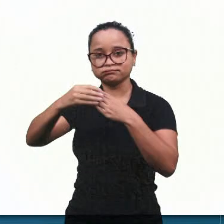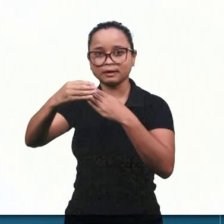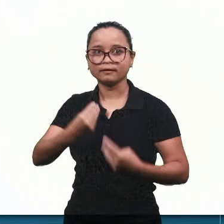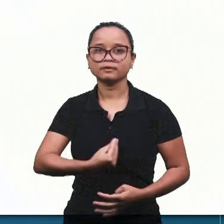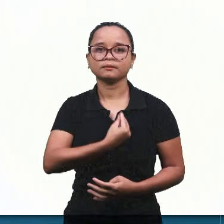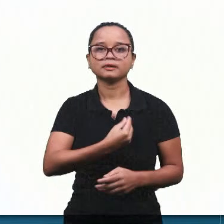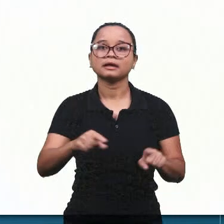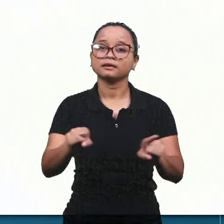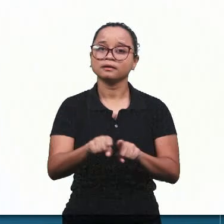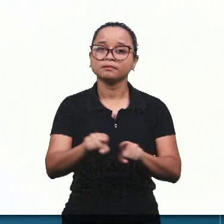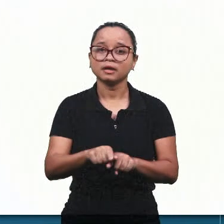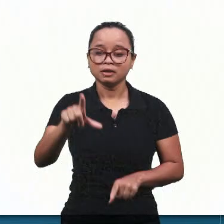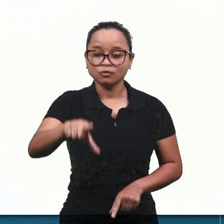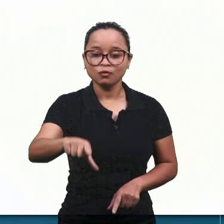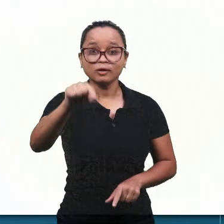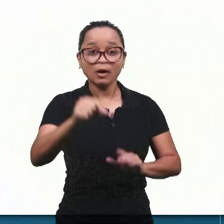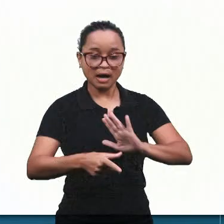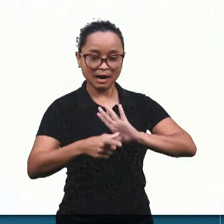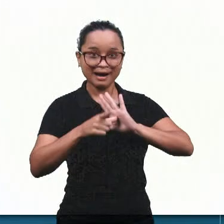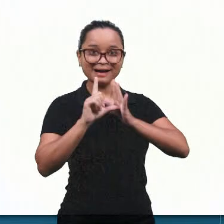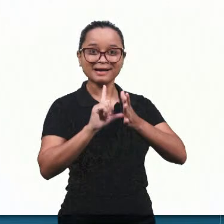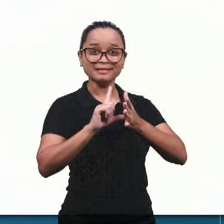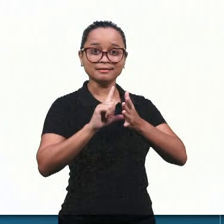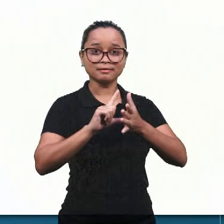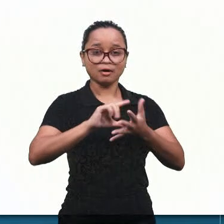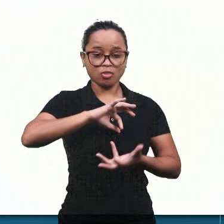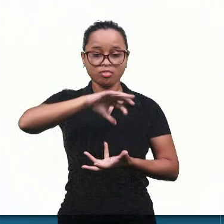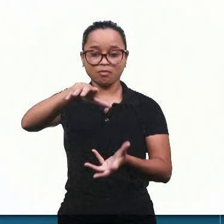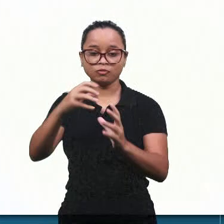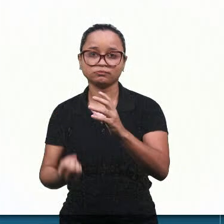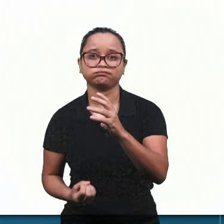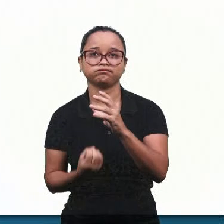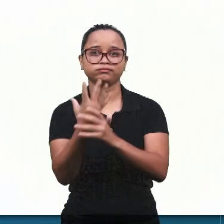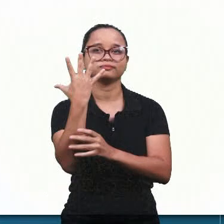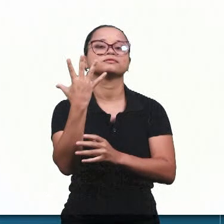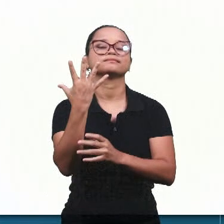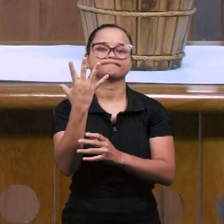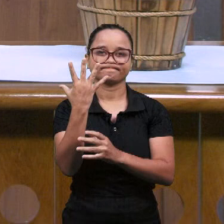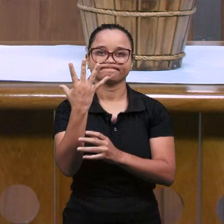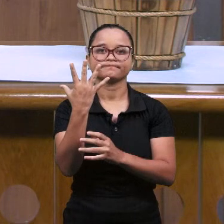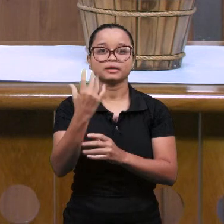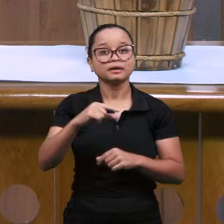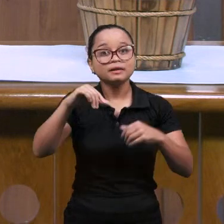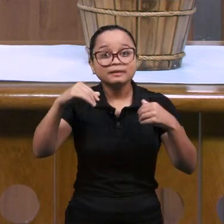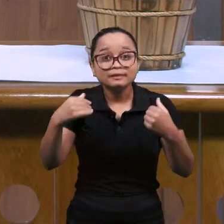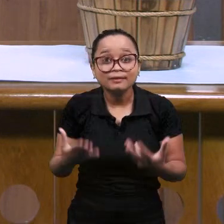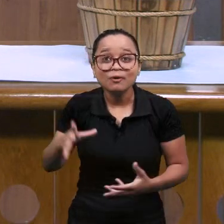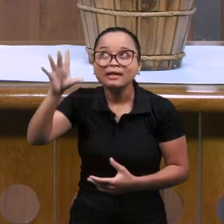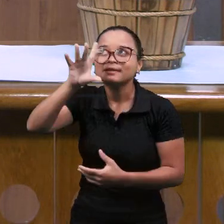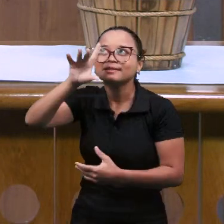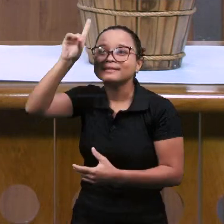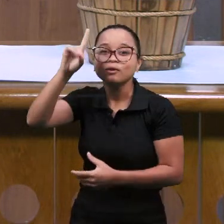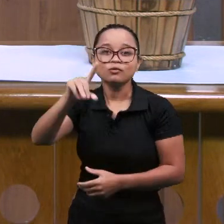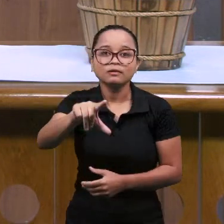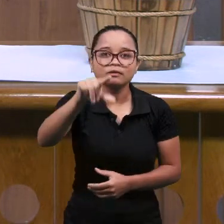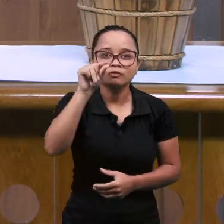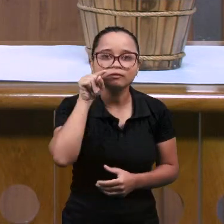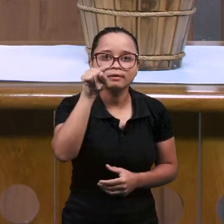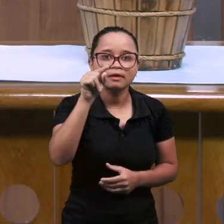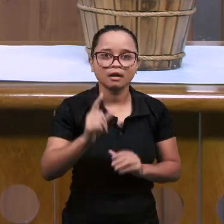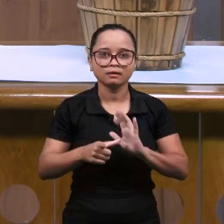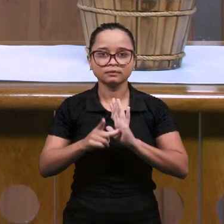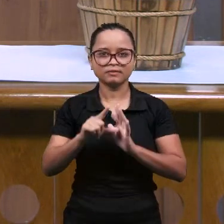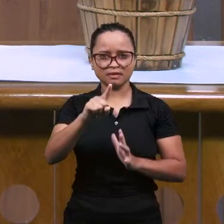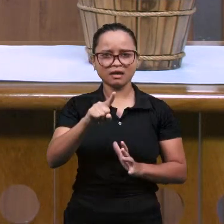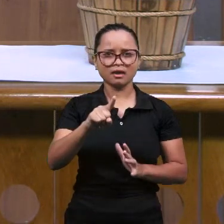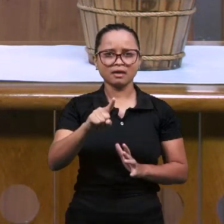la fondation du monde, avant. Si vous nous êtes remerciant à Dieu parce qu'il vous a